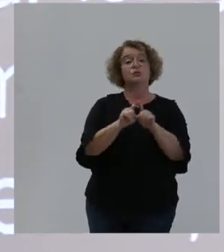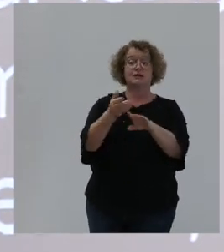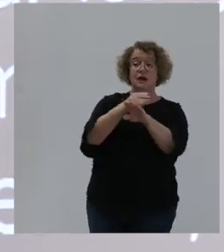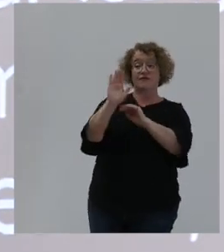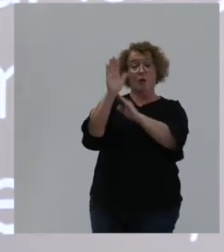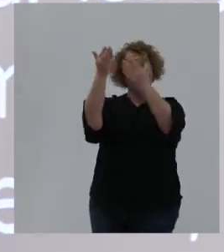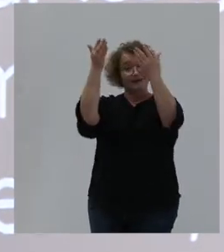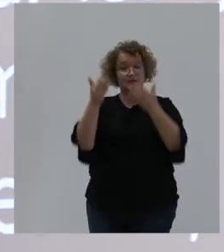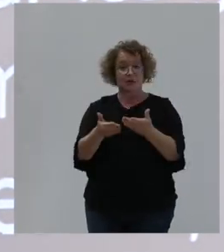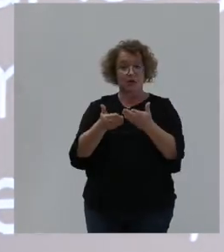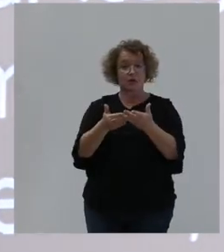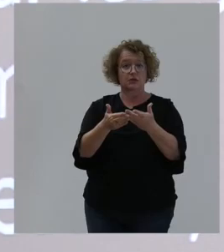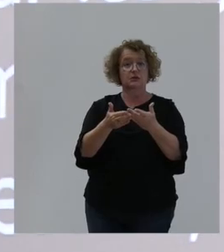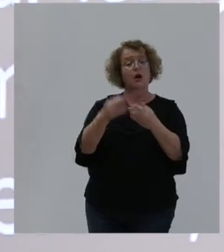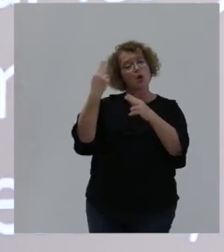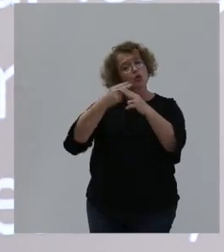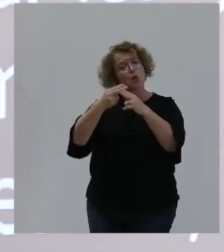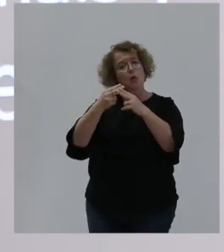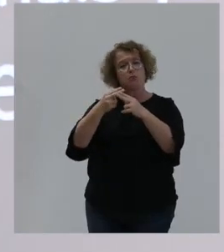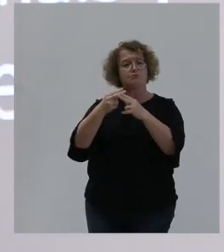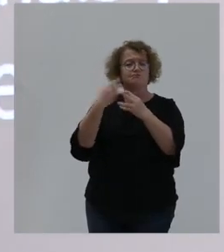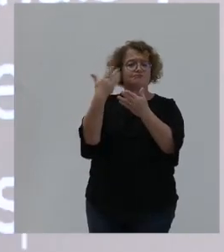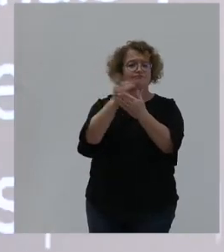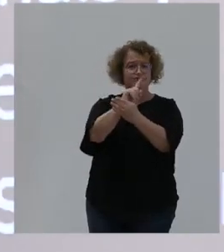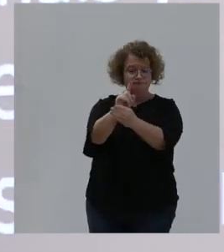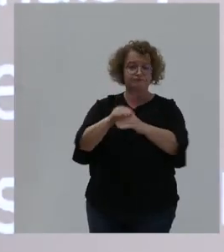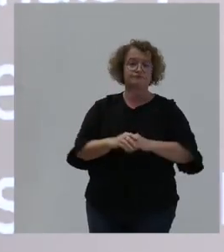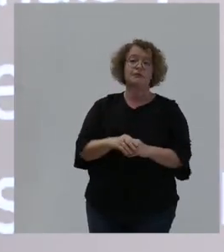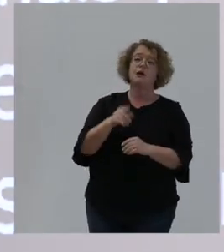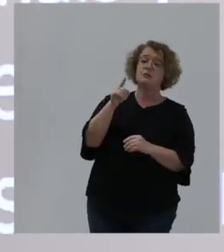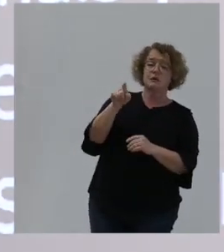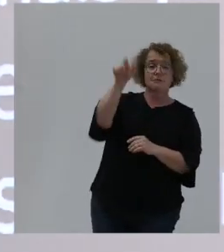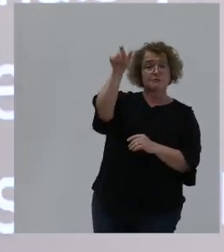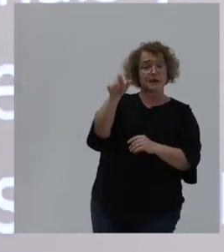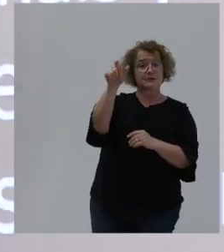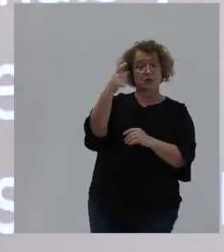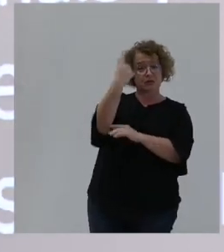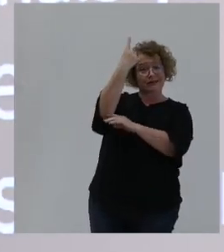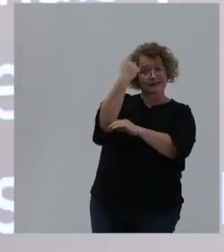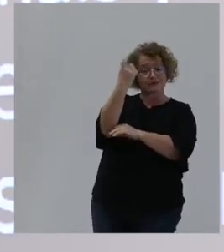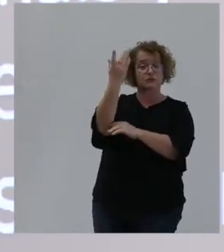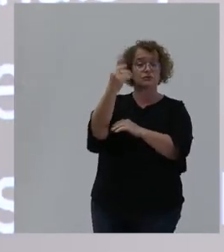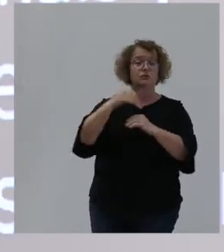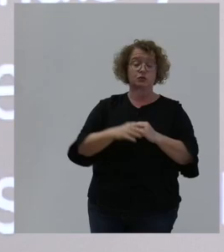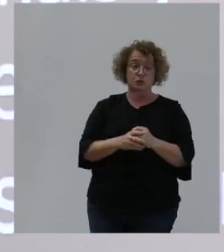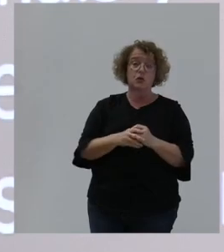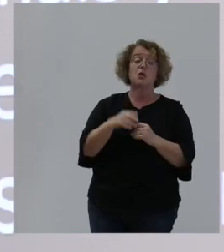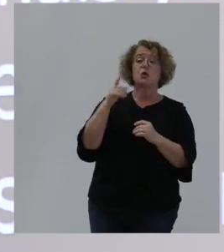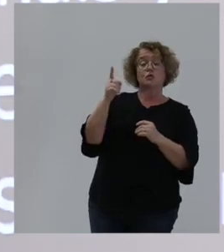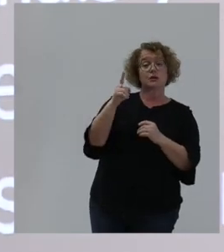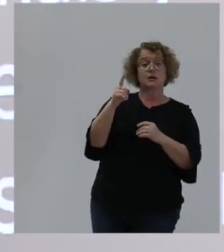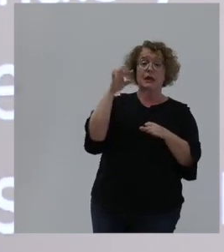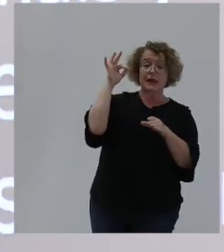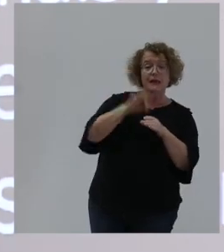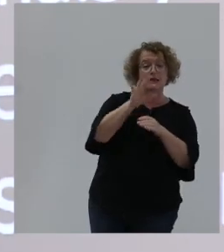présenter. Alors, non pas forcément pour donner votre nom, mais savoir si vous êtes de près ou de loin impliqué dans les